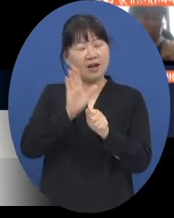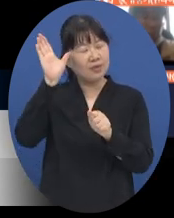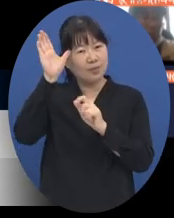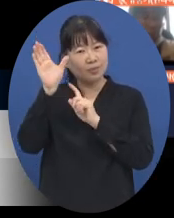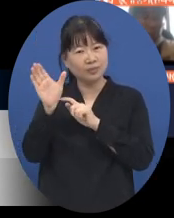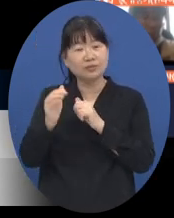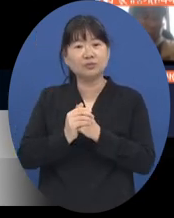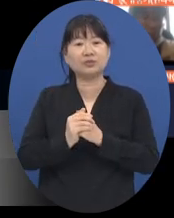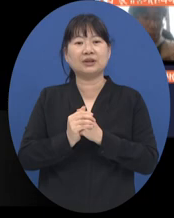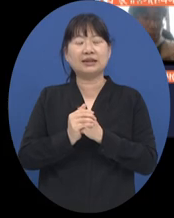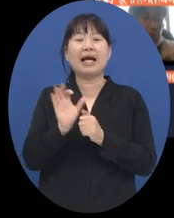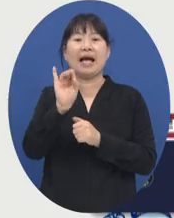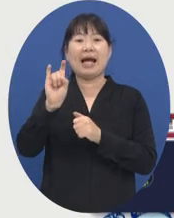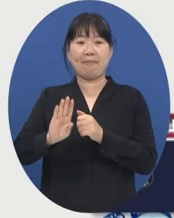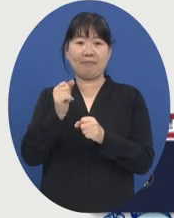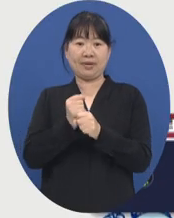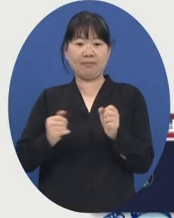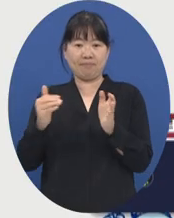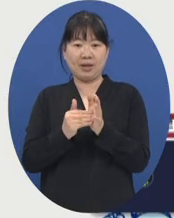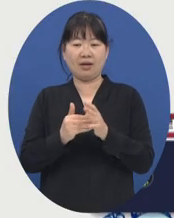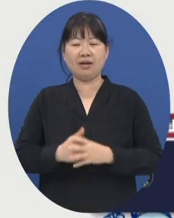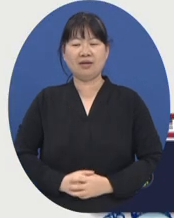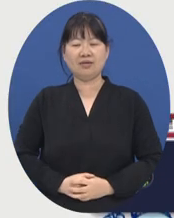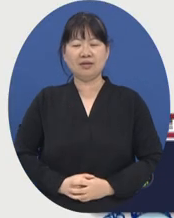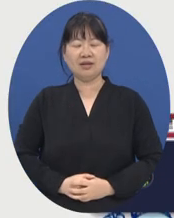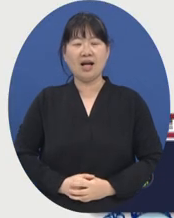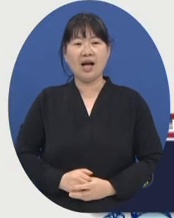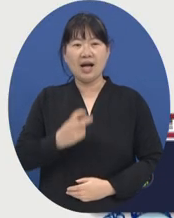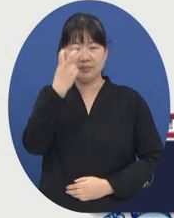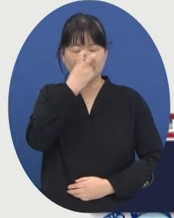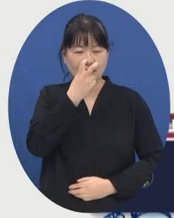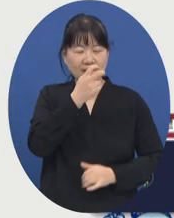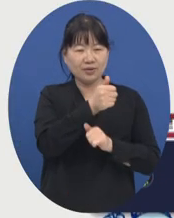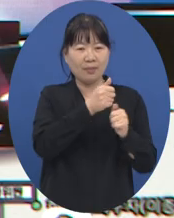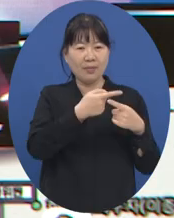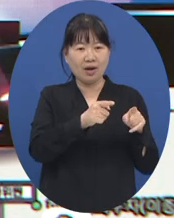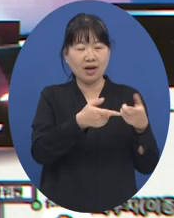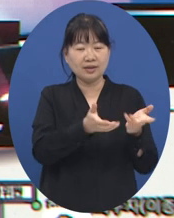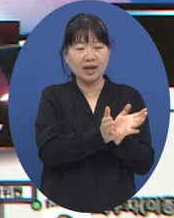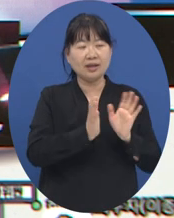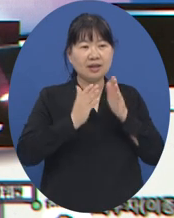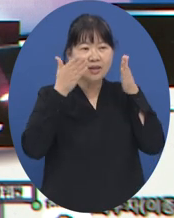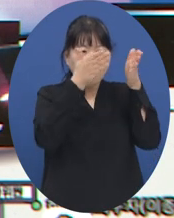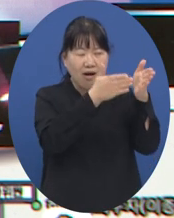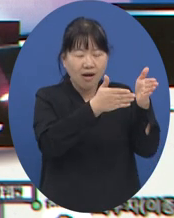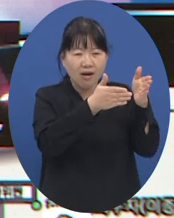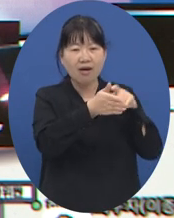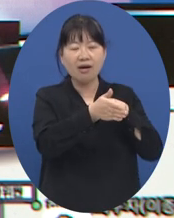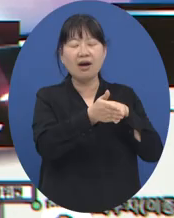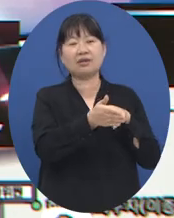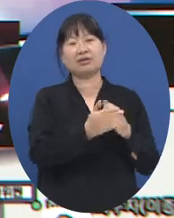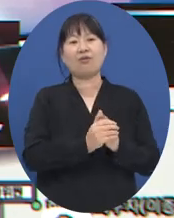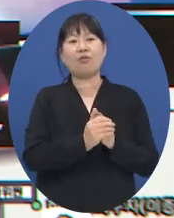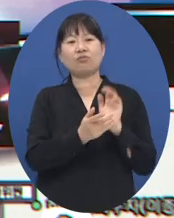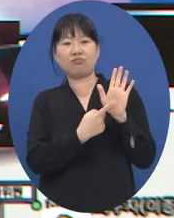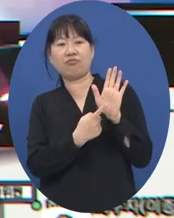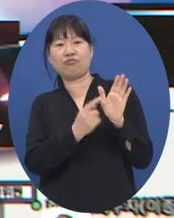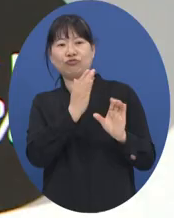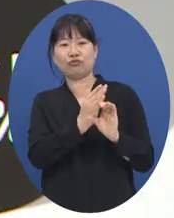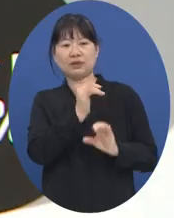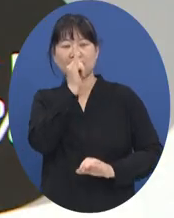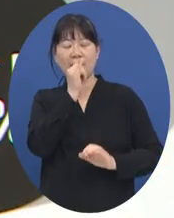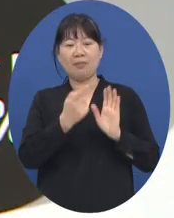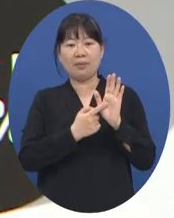플랫폼인 아우라는 앱을 만들었습니다. 심사위원과 평가단을 향한 기업 세일즈가 펼쳐지고 있는 겁니다.